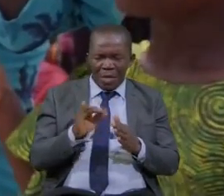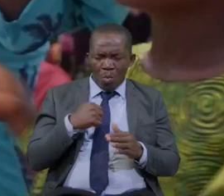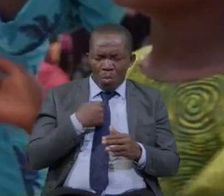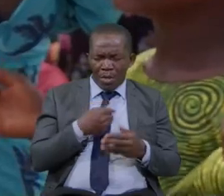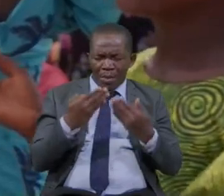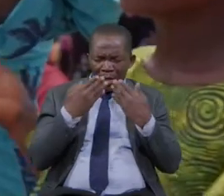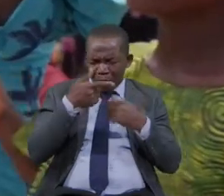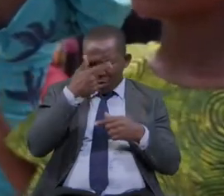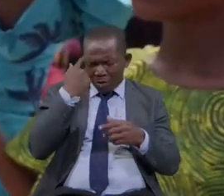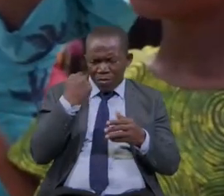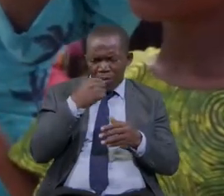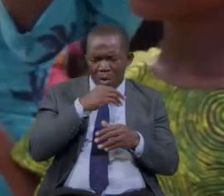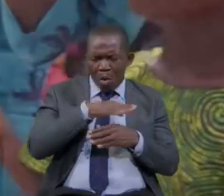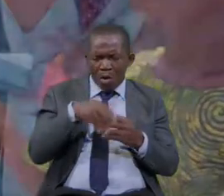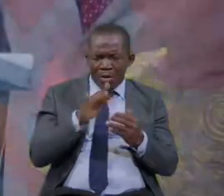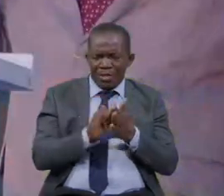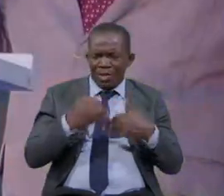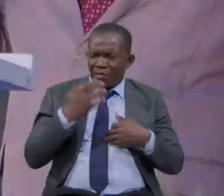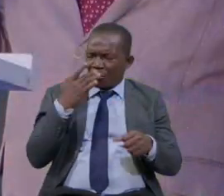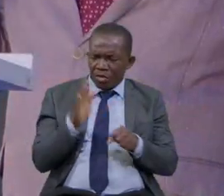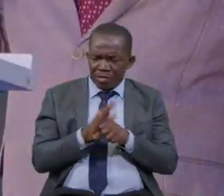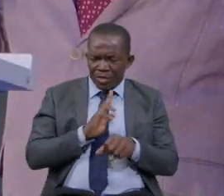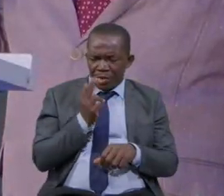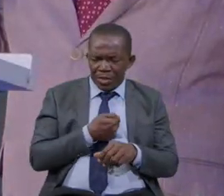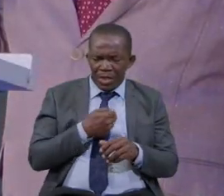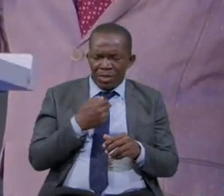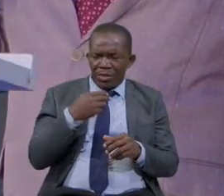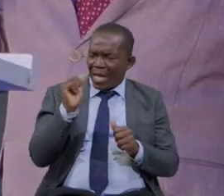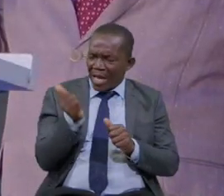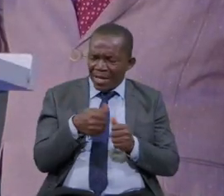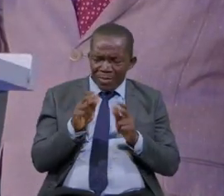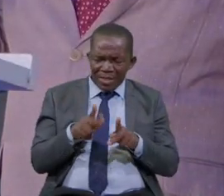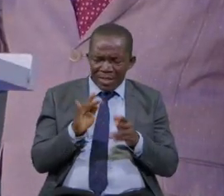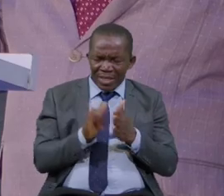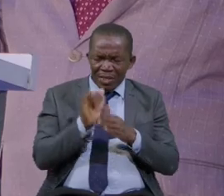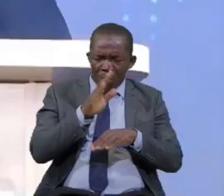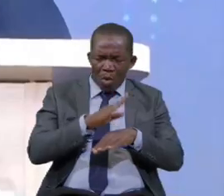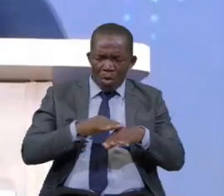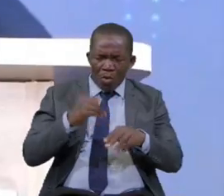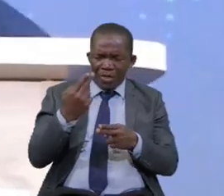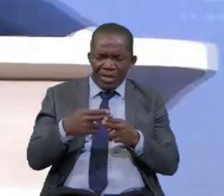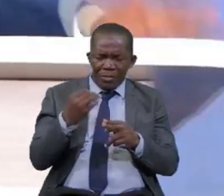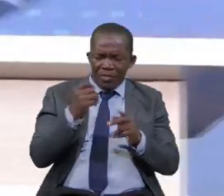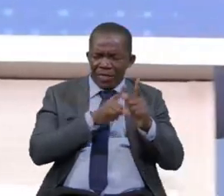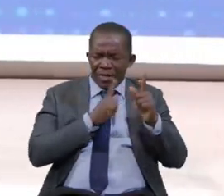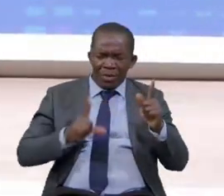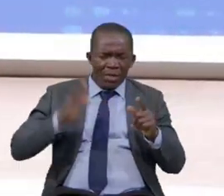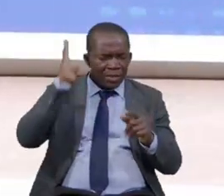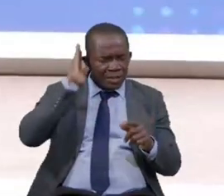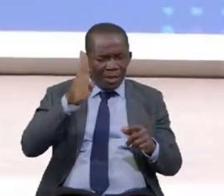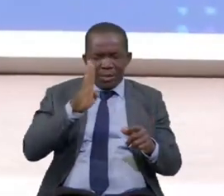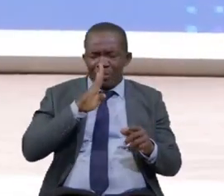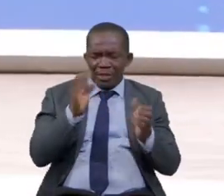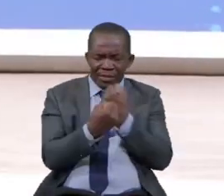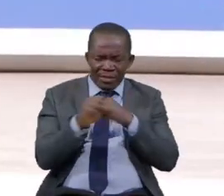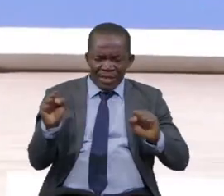promis. Quiconque invoquera le nom du Seigneur sera sauvé. Je prie pour ceux